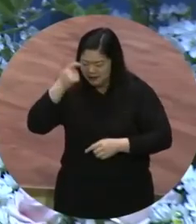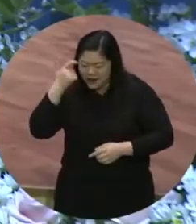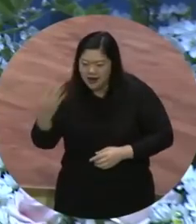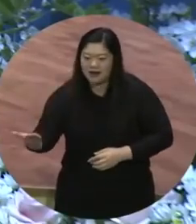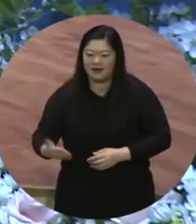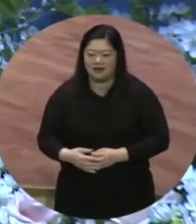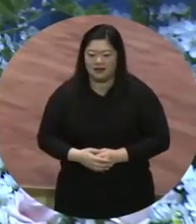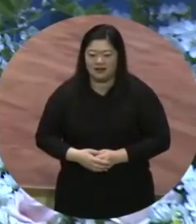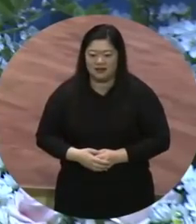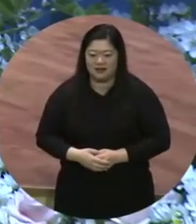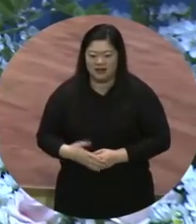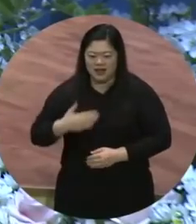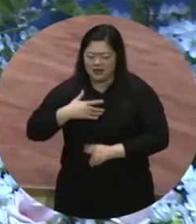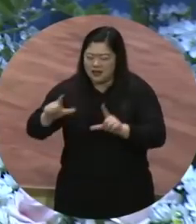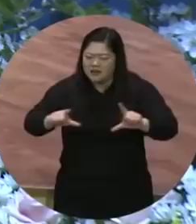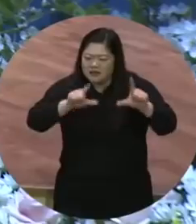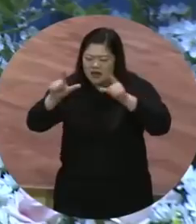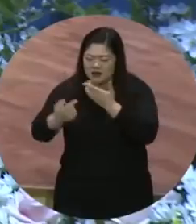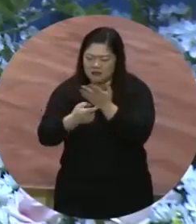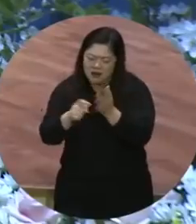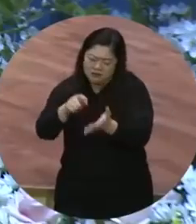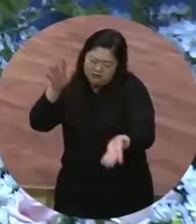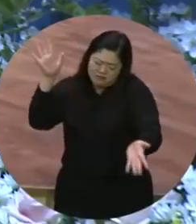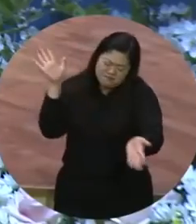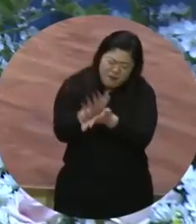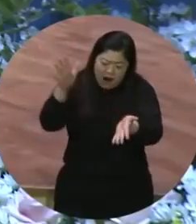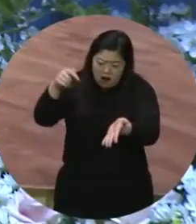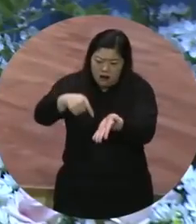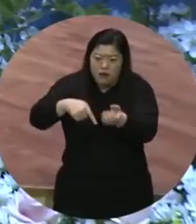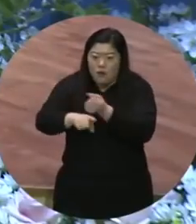사는가? 무엇이 내 가슴 속에 가득 차 있는가?